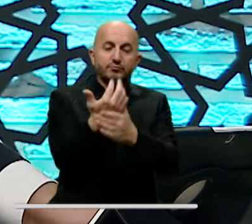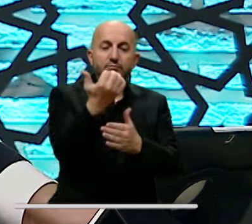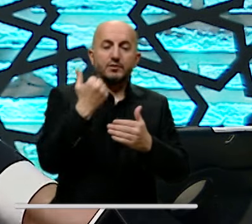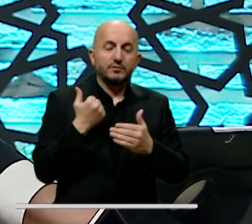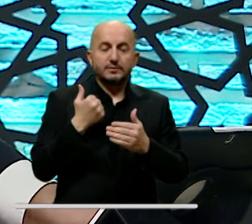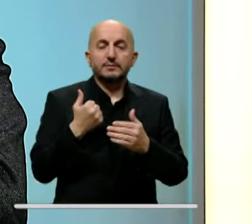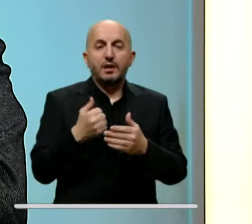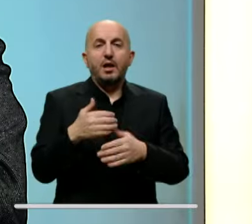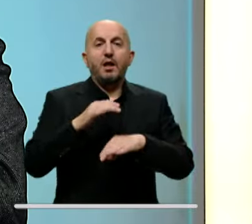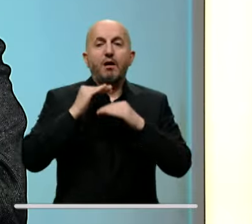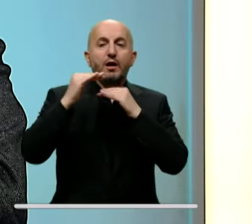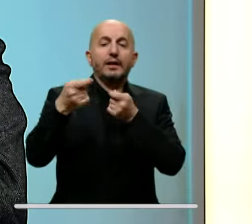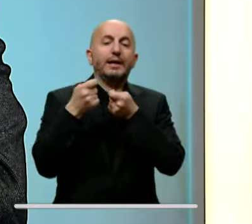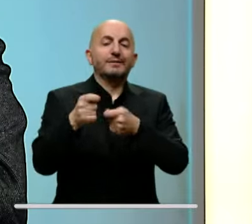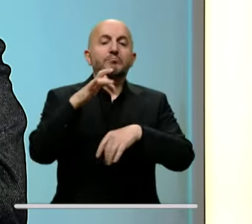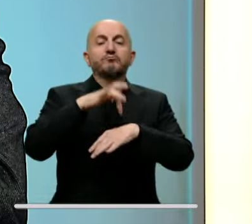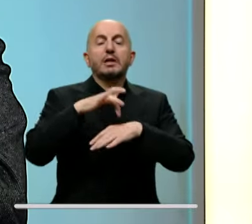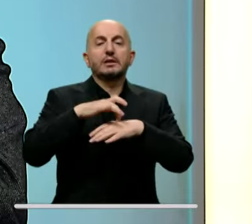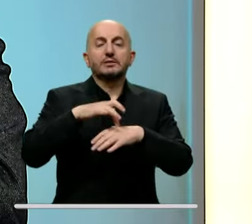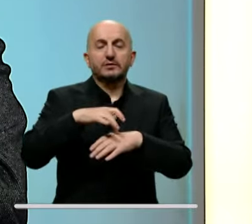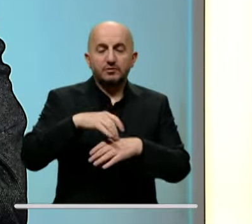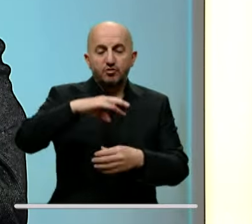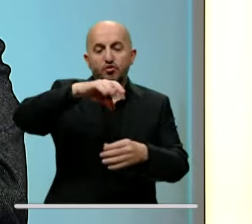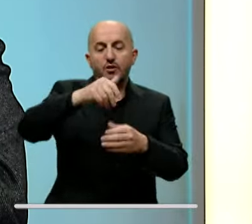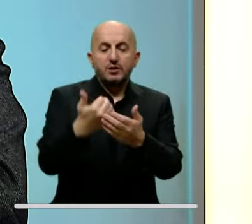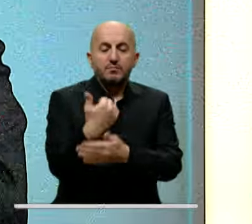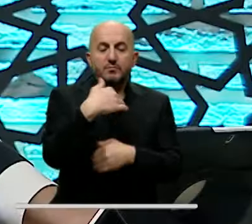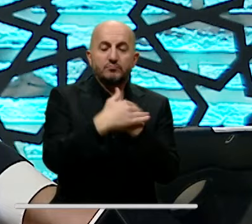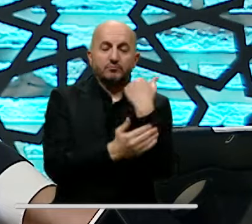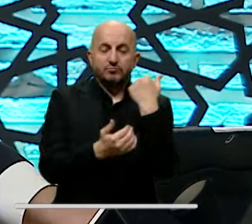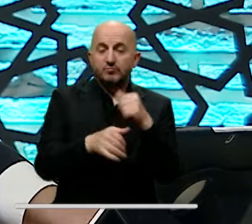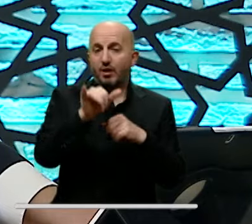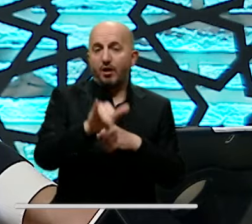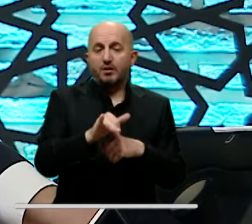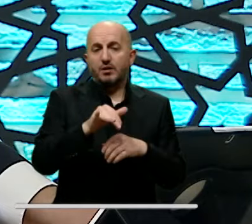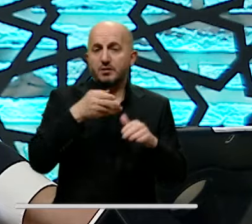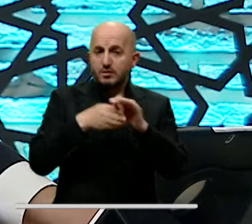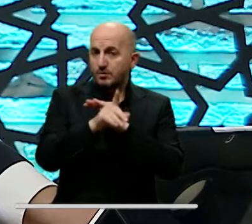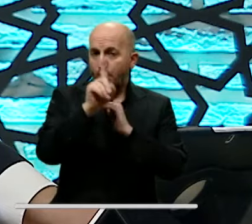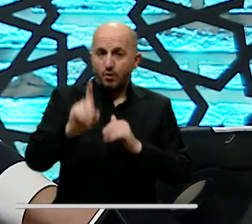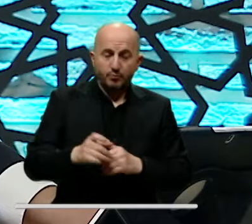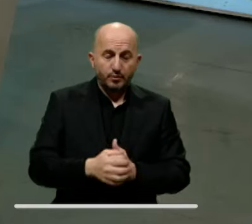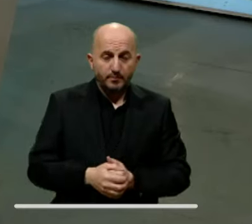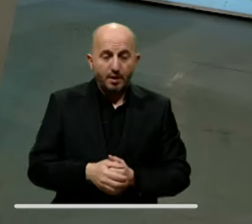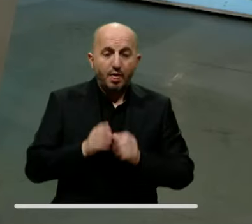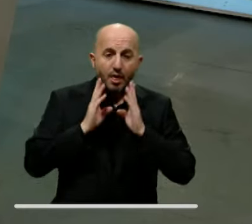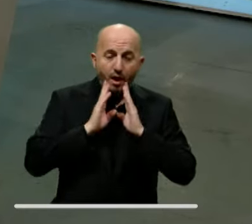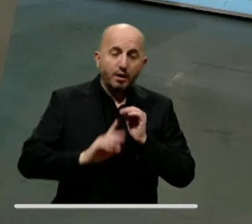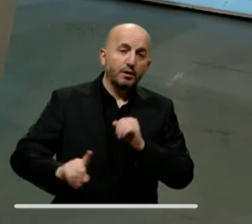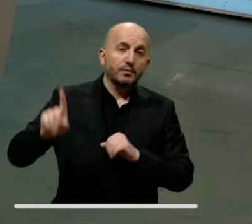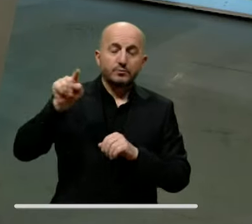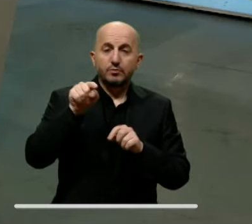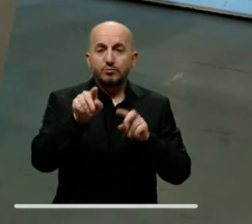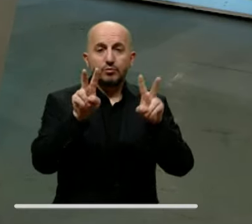içerisindeki lavabolarda abdest ihtiyacını karşılıyormu acaba hakka giriyor muyum bu konuyu Hocama sorar mısınız yani Elhamdülillah bu